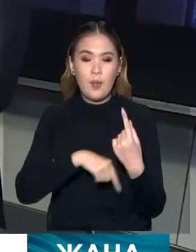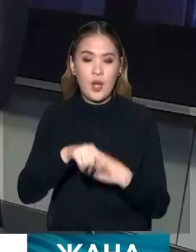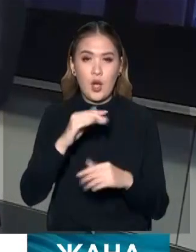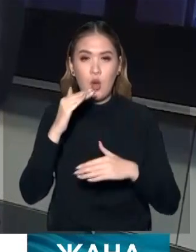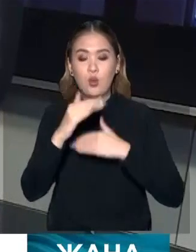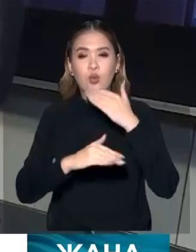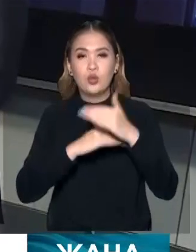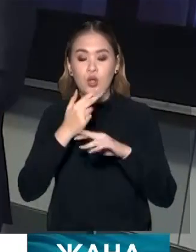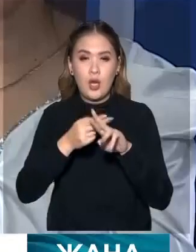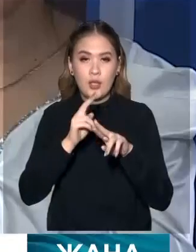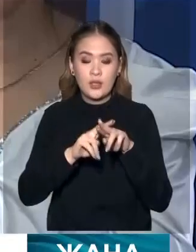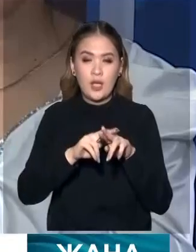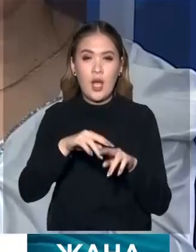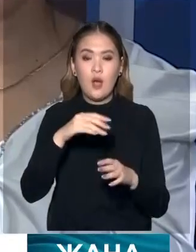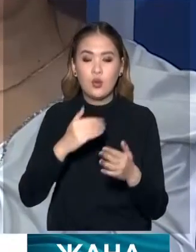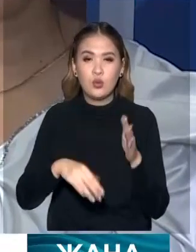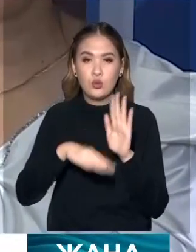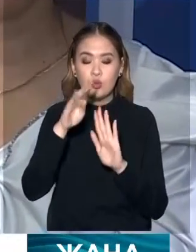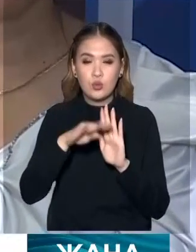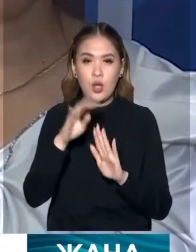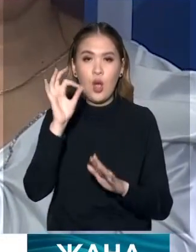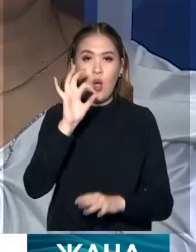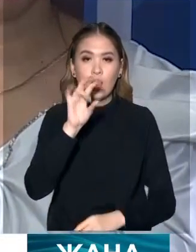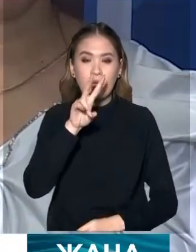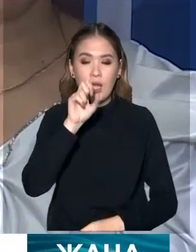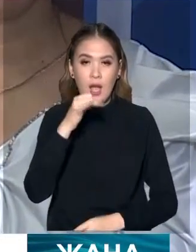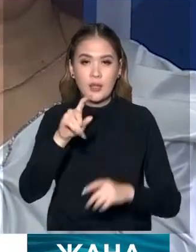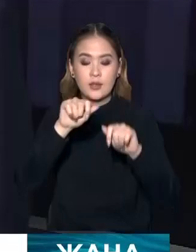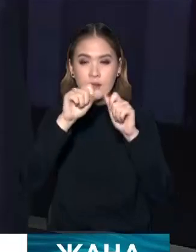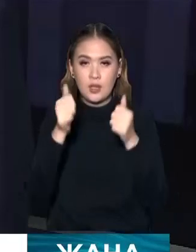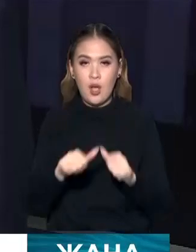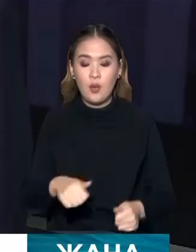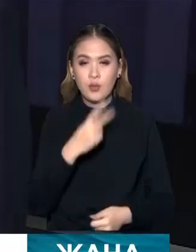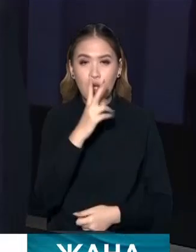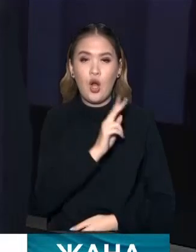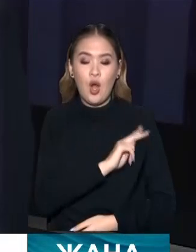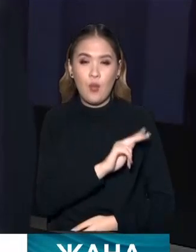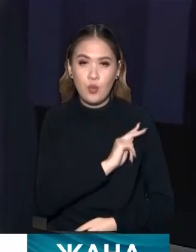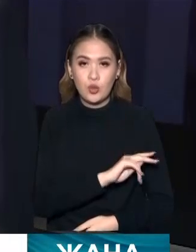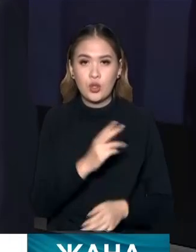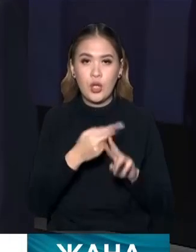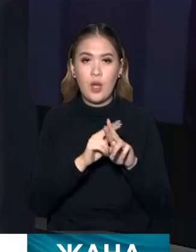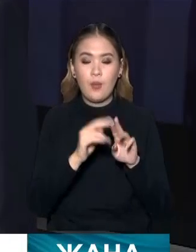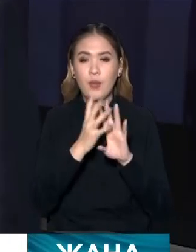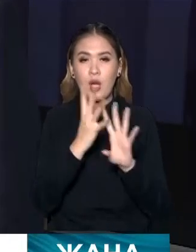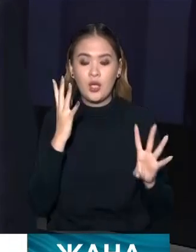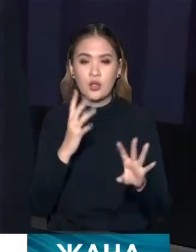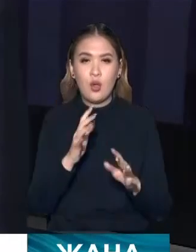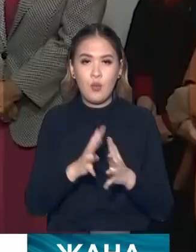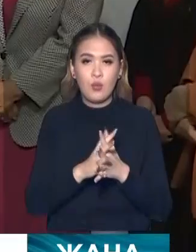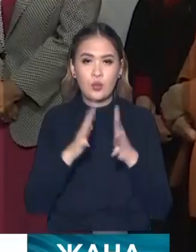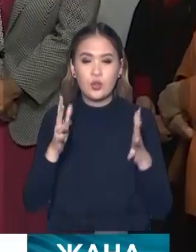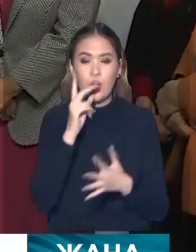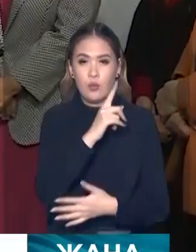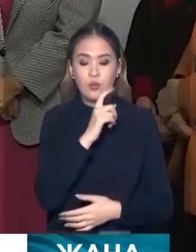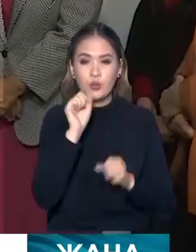көтеру, басылымдарды құн салығынан босату, онлайн платформалардың жұмысын жүйелеу секілді бірқатар артықшылықтар